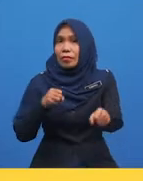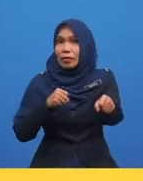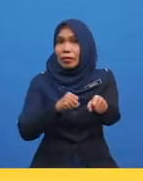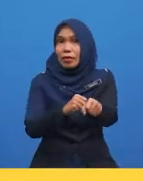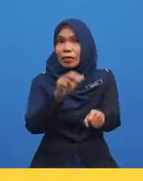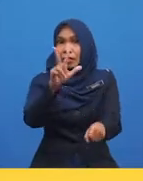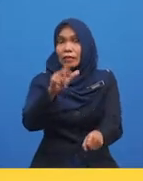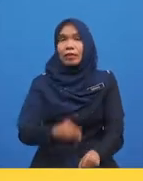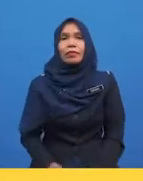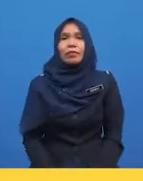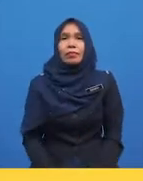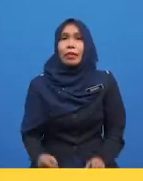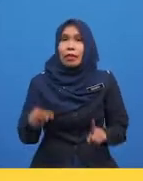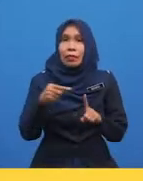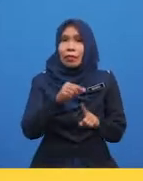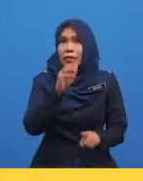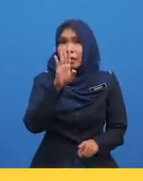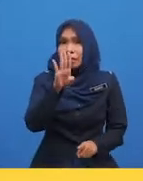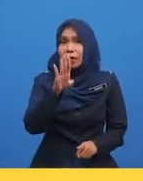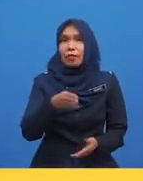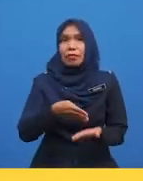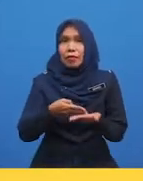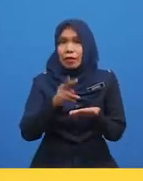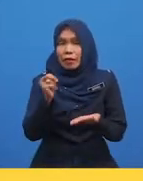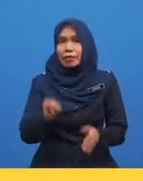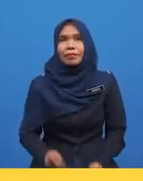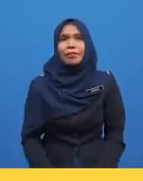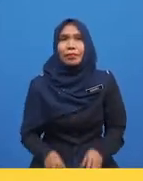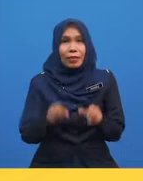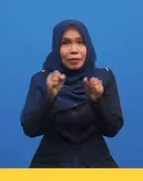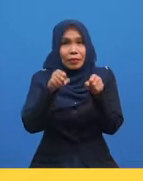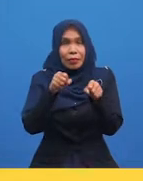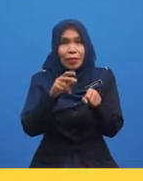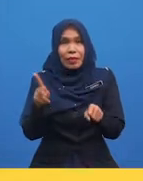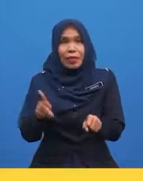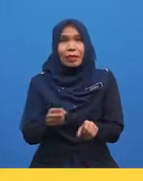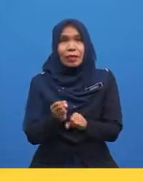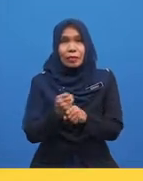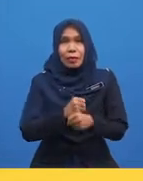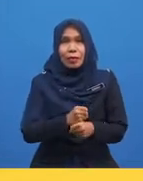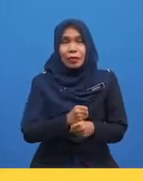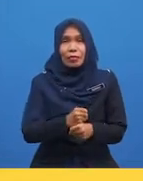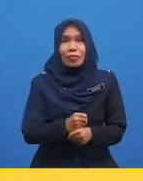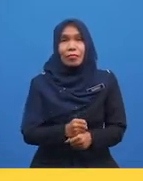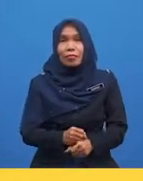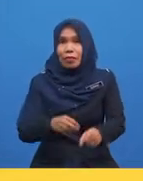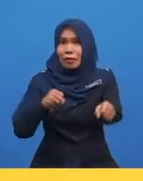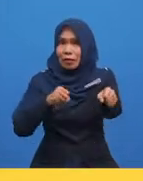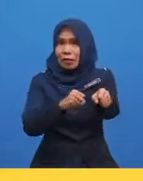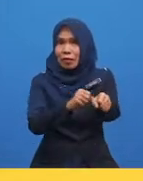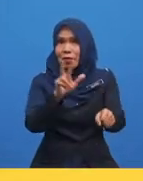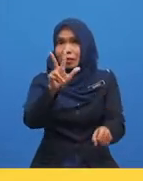kepada 4 bahagian. Bolehkah bentuk segitiga ini dilipat